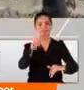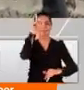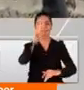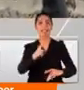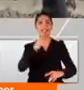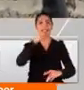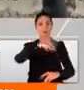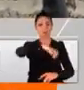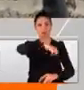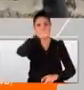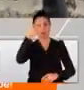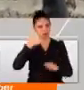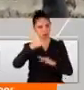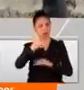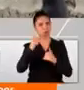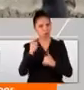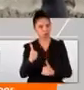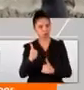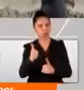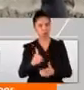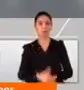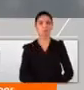bariyerin yanından geçti.